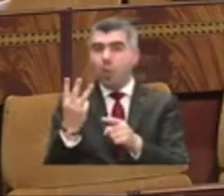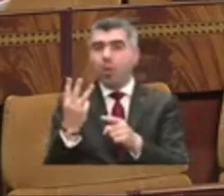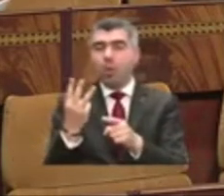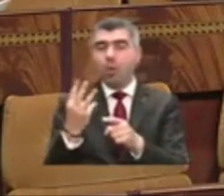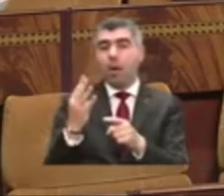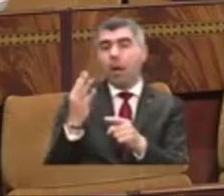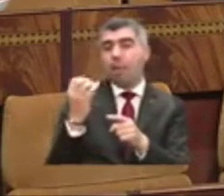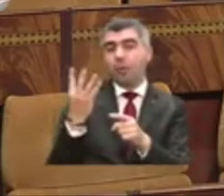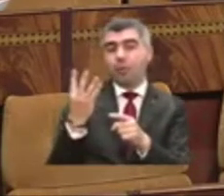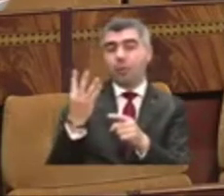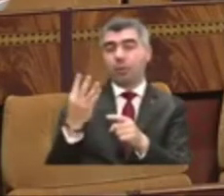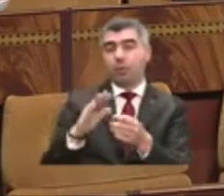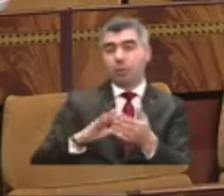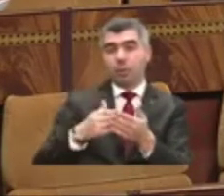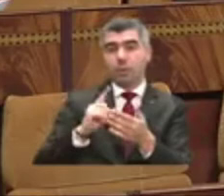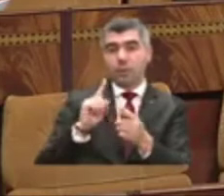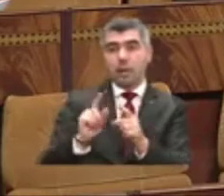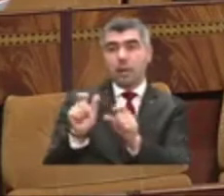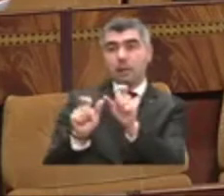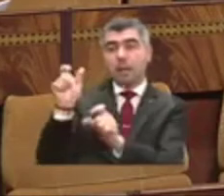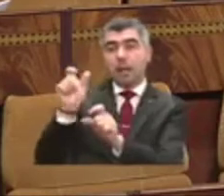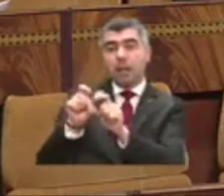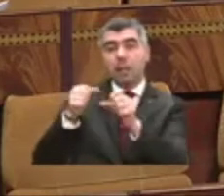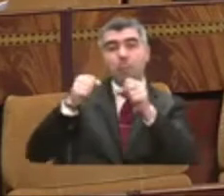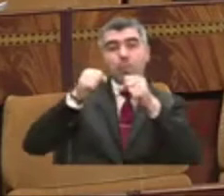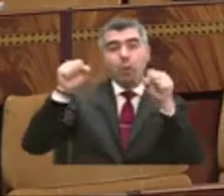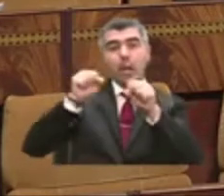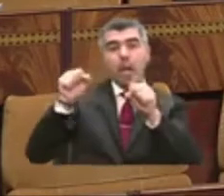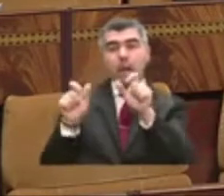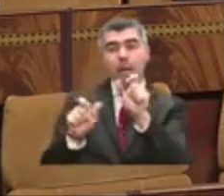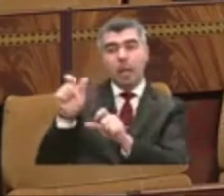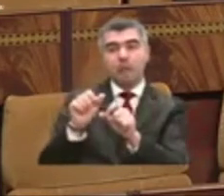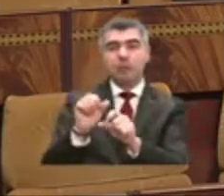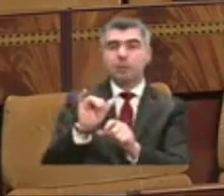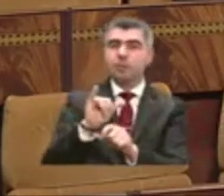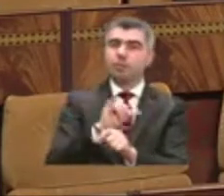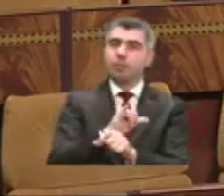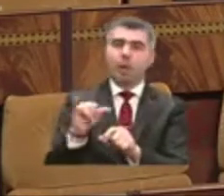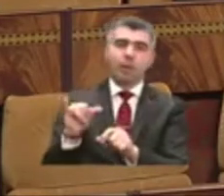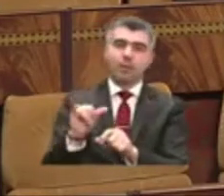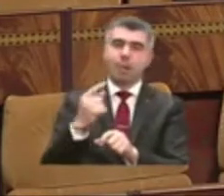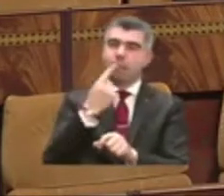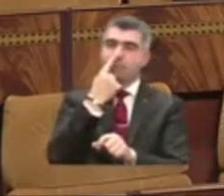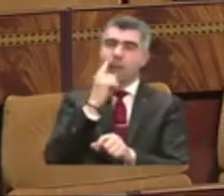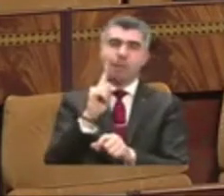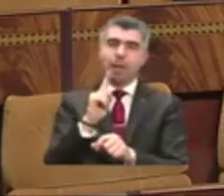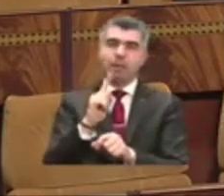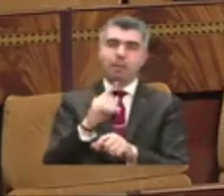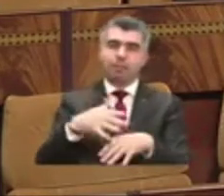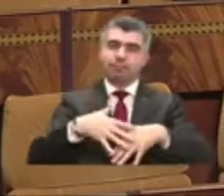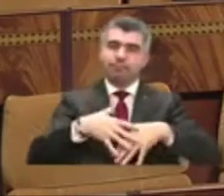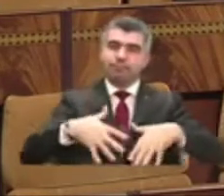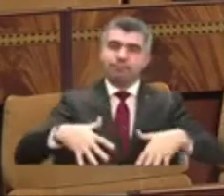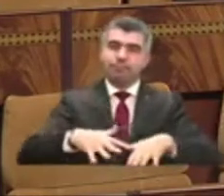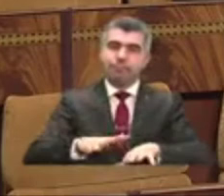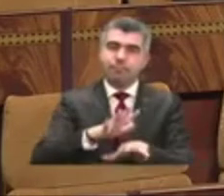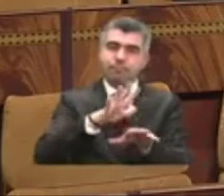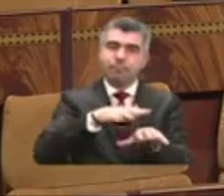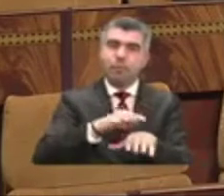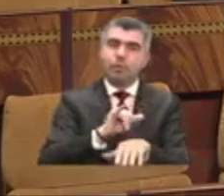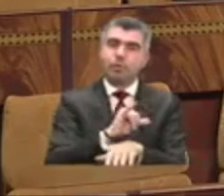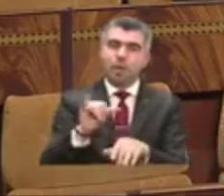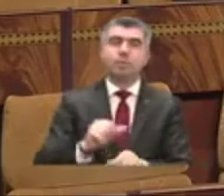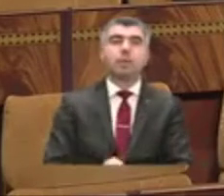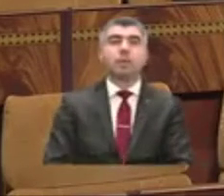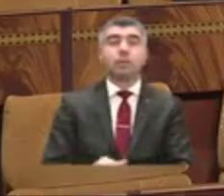5 نلقاو مسيرة العطش في الأقاليم، ما بغيناش نلقاو الوقفات الاحتجاجية، لأن اليوم عدد من الأقاليم